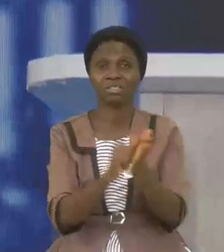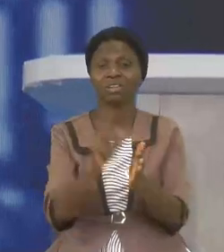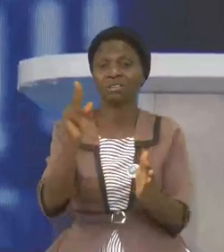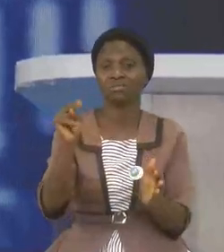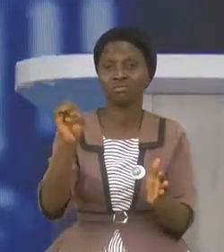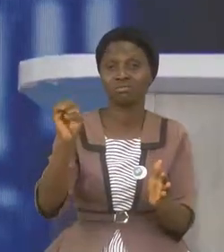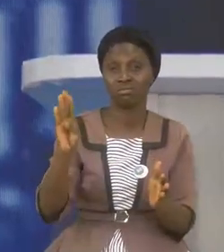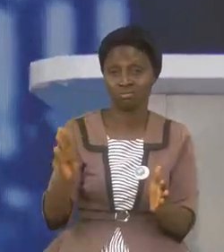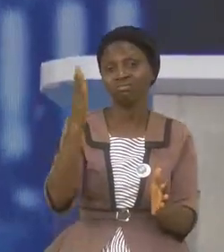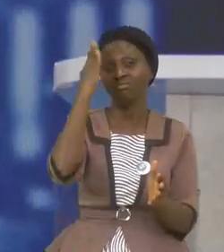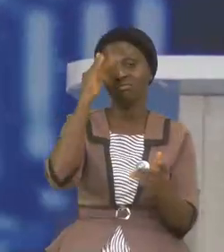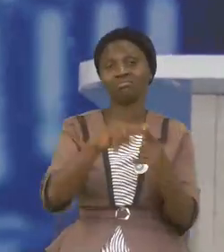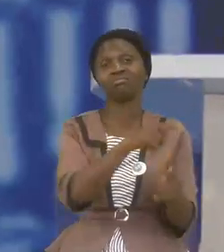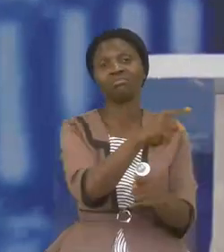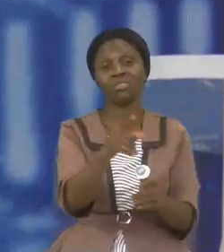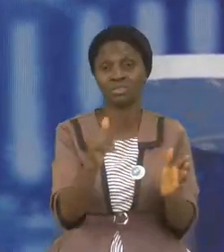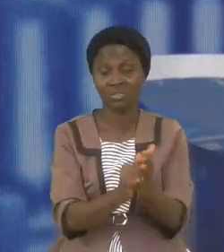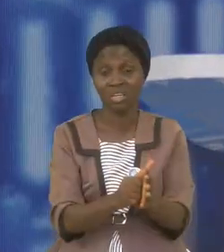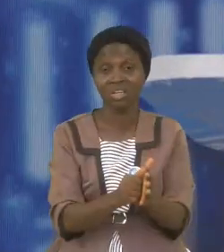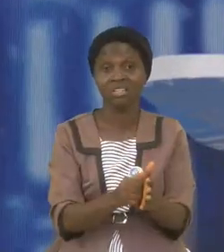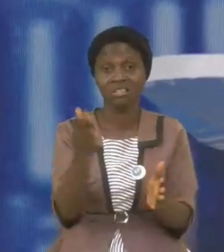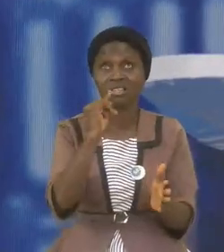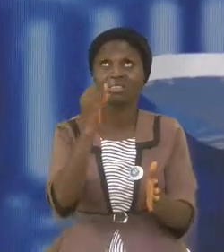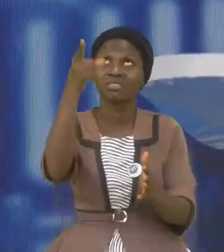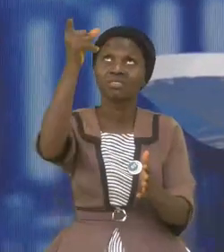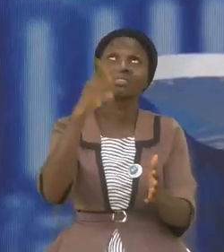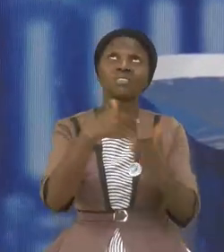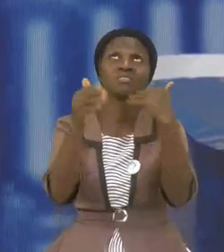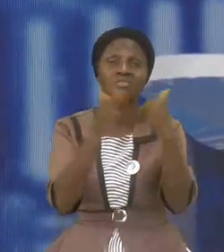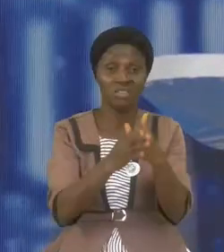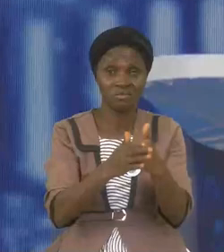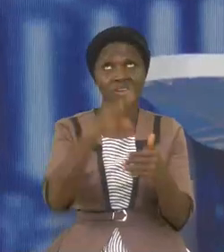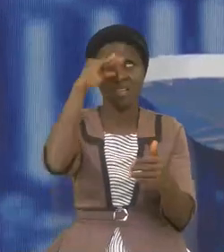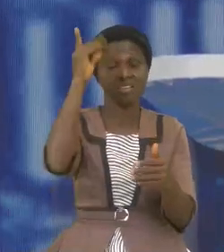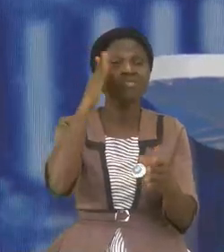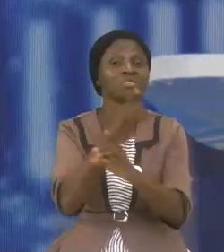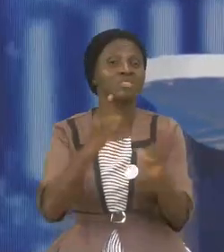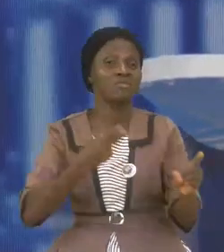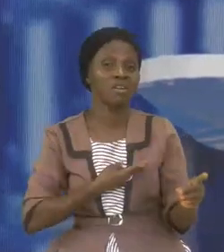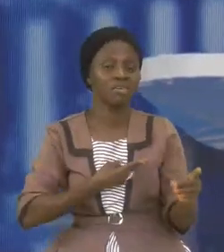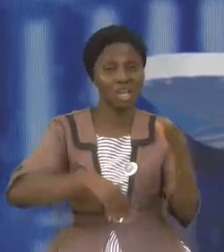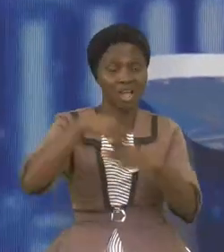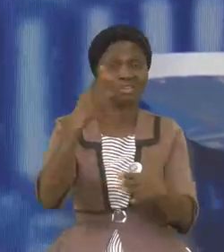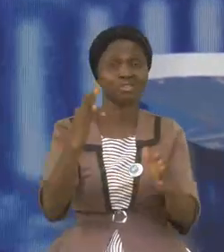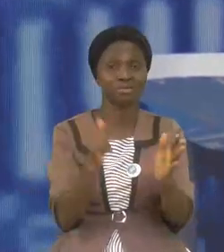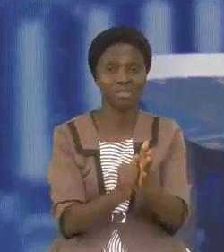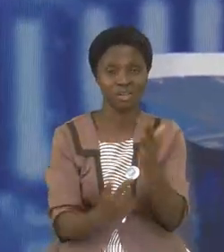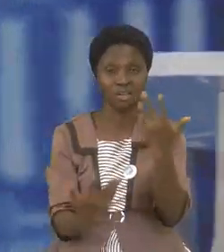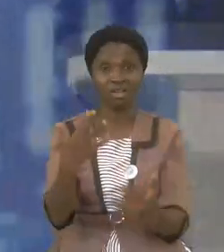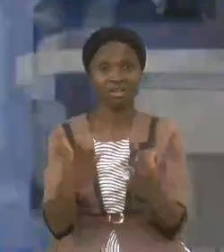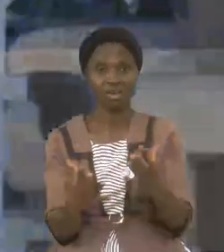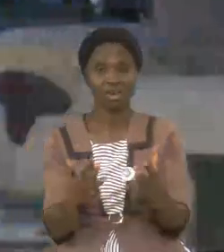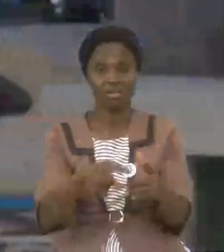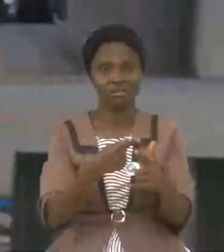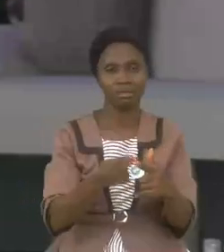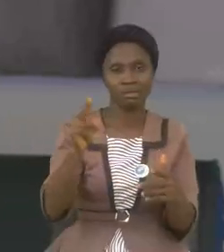qui lèchent les pieds de tout le monde. Mais roi Nebuchadnezzar, qu'il te soit connu, si tu veux faire ce que tu veux, va le faire. Mais il y a un Dieu au